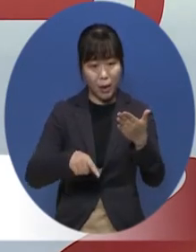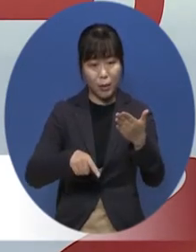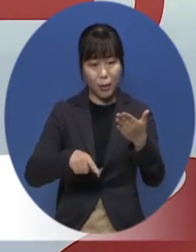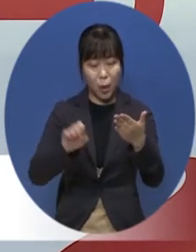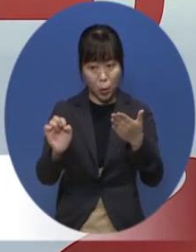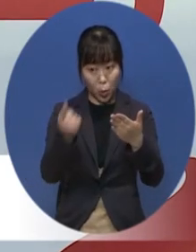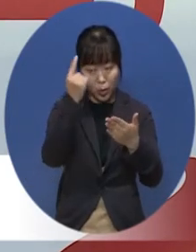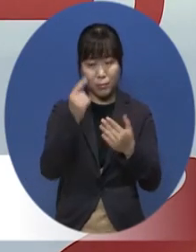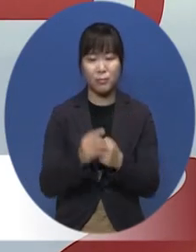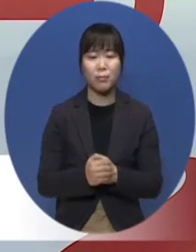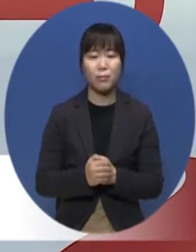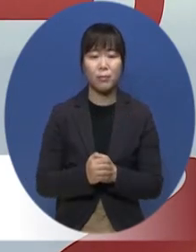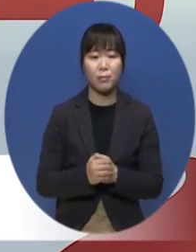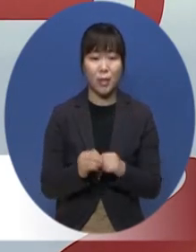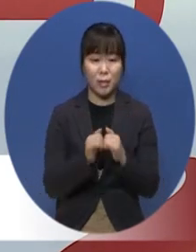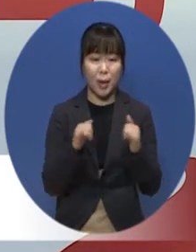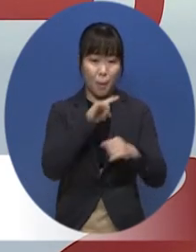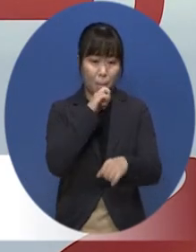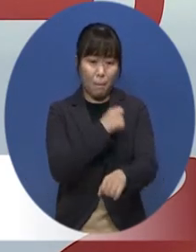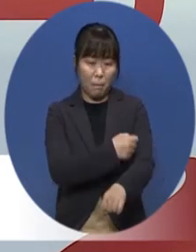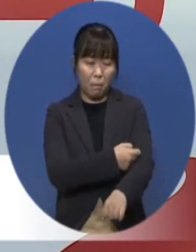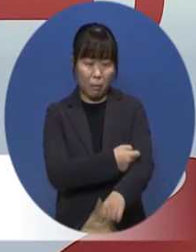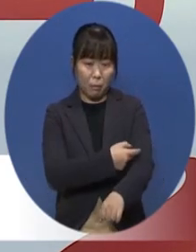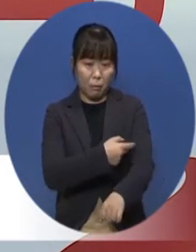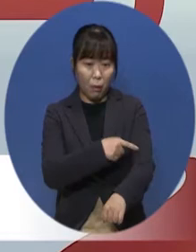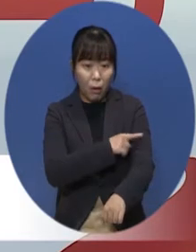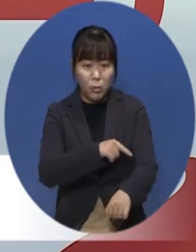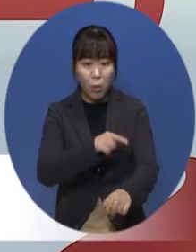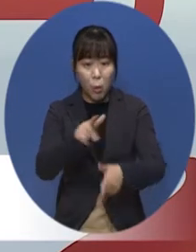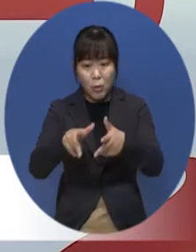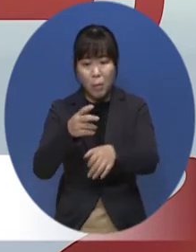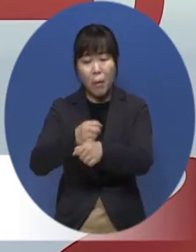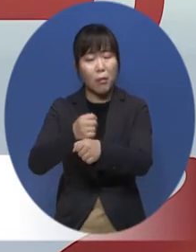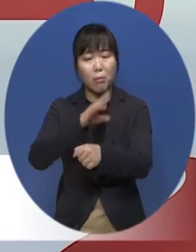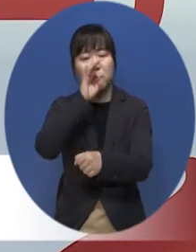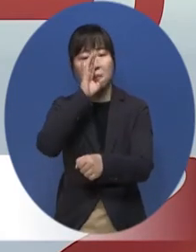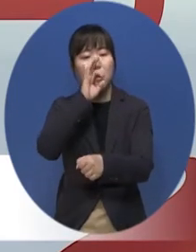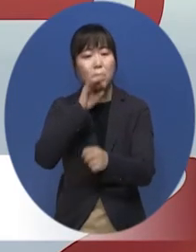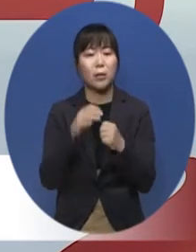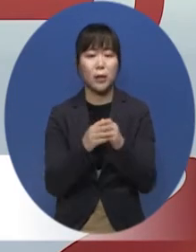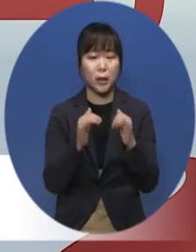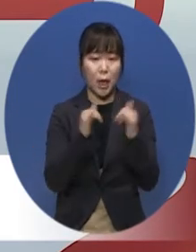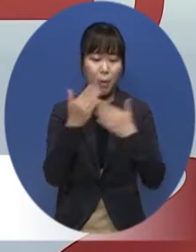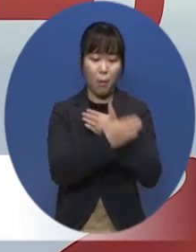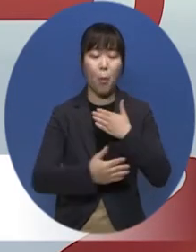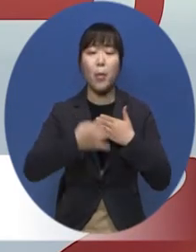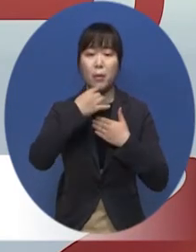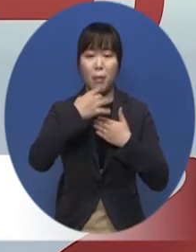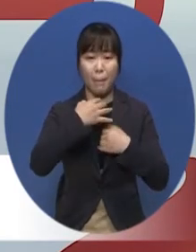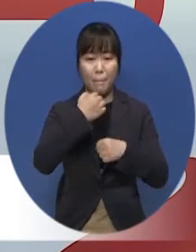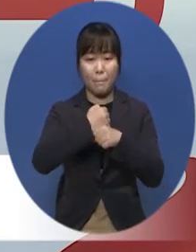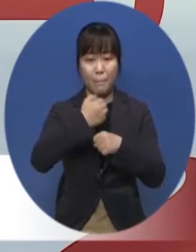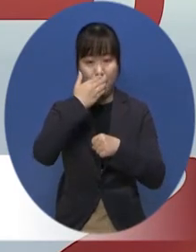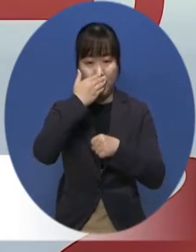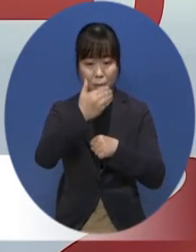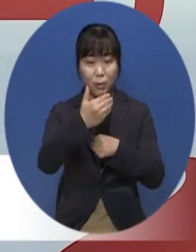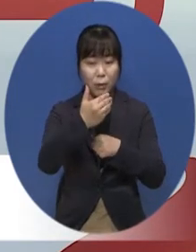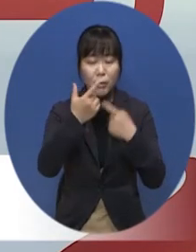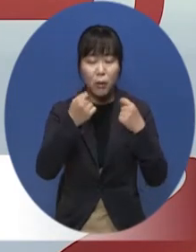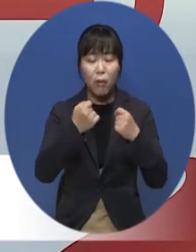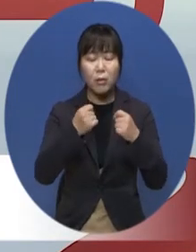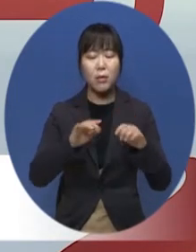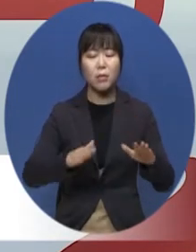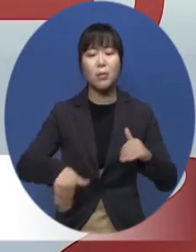이렇게 사람의 혈액은 공장에서 만들 수가 없습니다. 단지 사람 몸에서만 만들 수가 있어요. 그래서 이